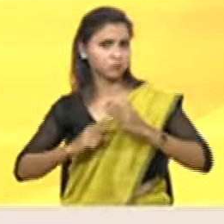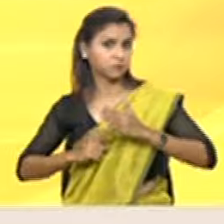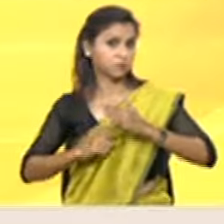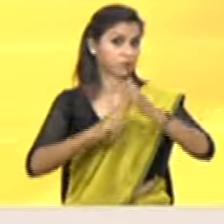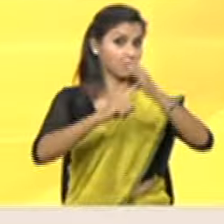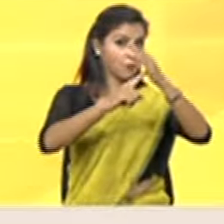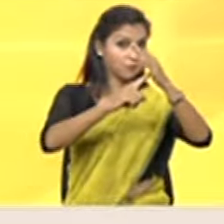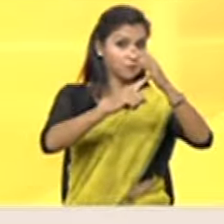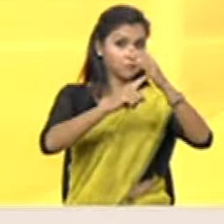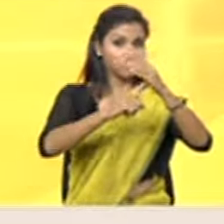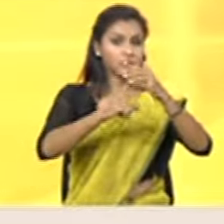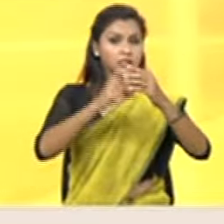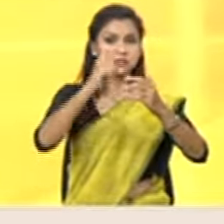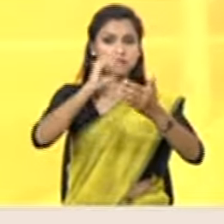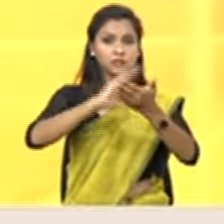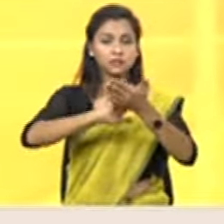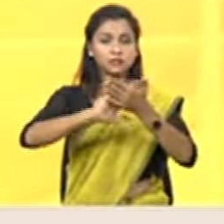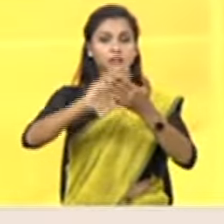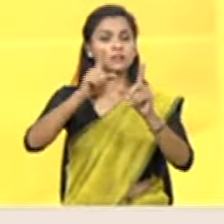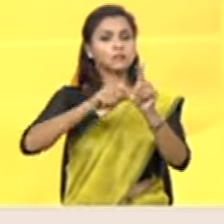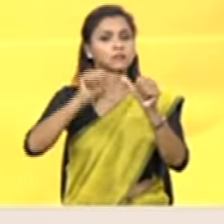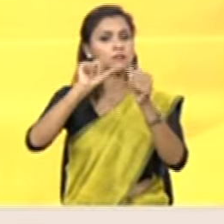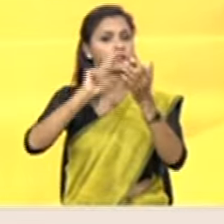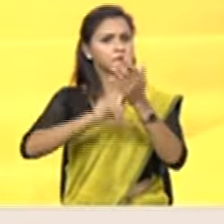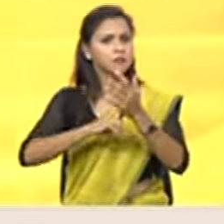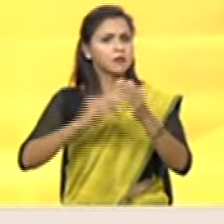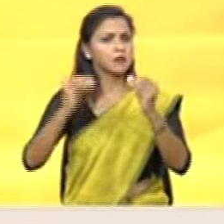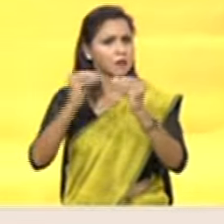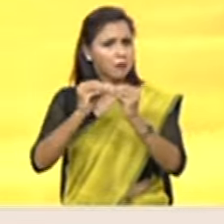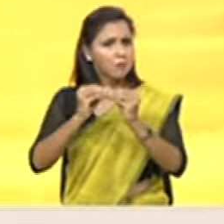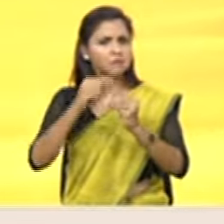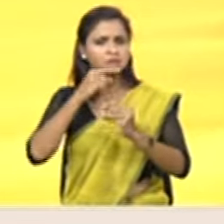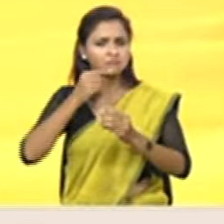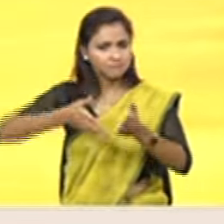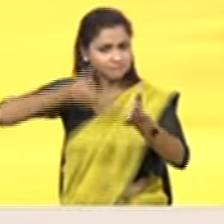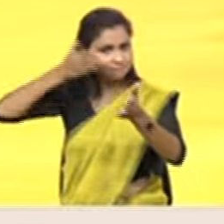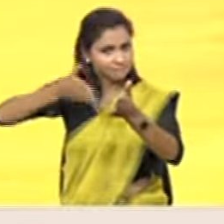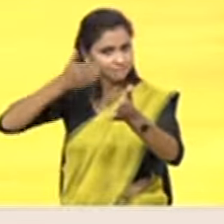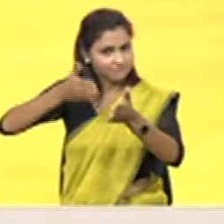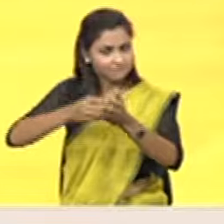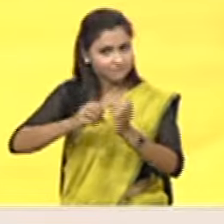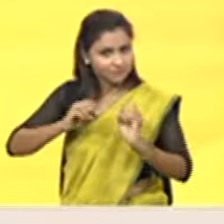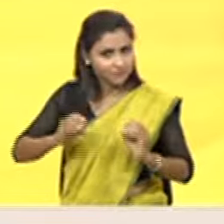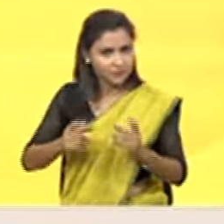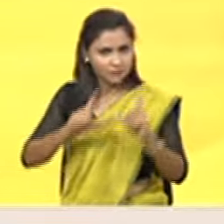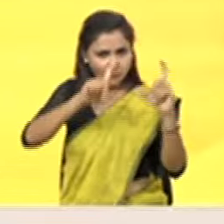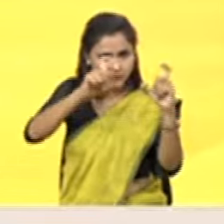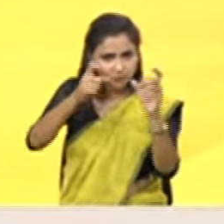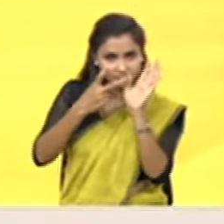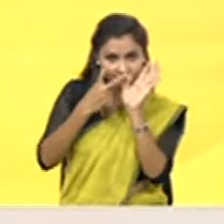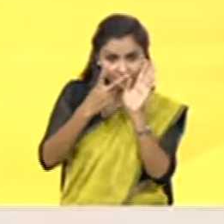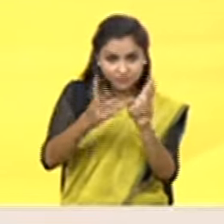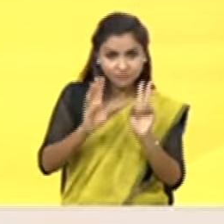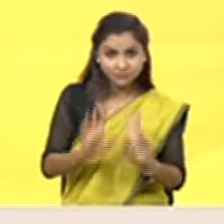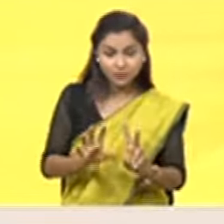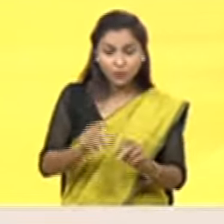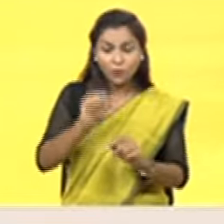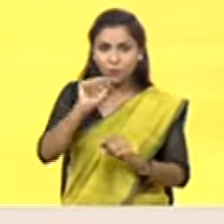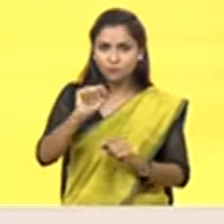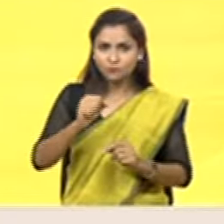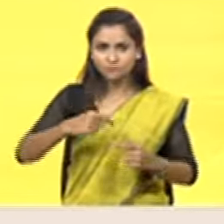ऊंचे चिनाब रेलवे ब्रिज पर निकाली गई जिसने भी इन तस्वीरों को देखा उसका